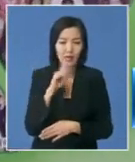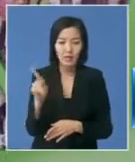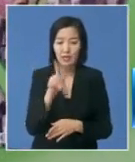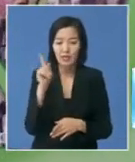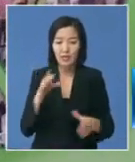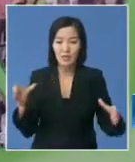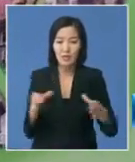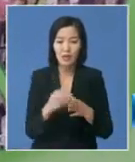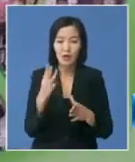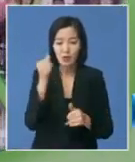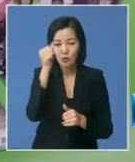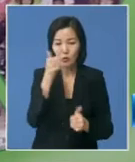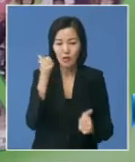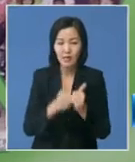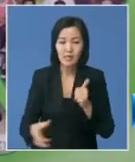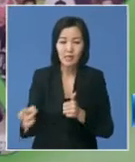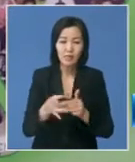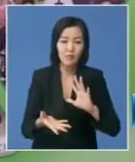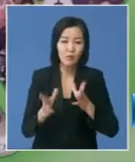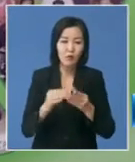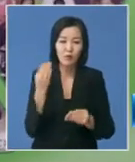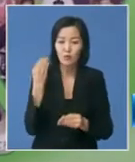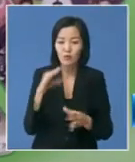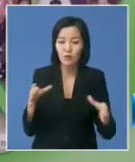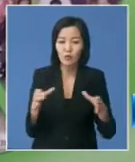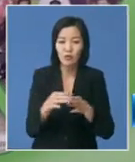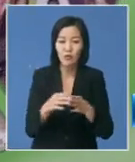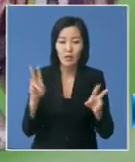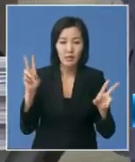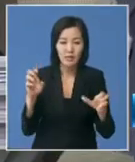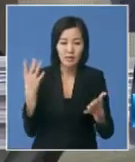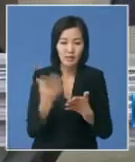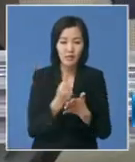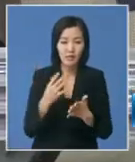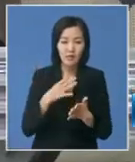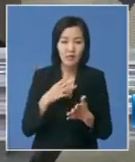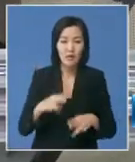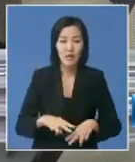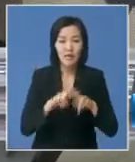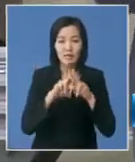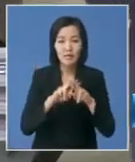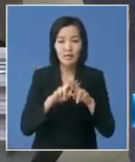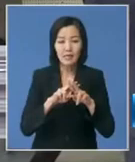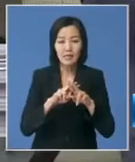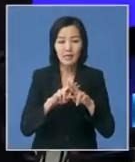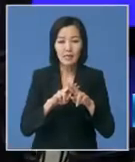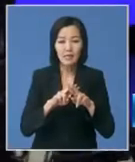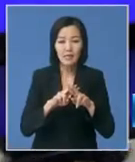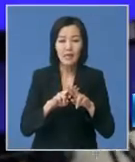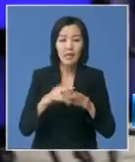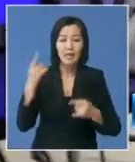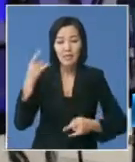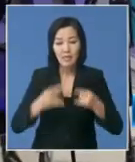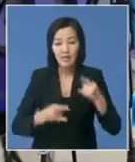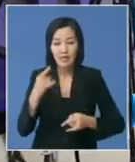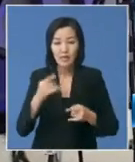Соның арқасында 3 жыл қатарынан республика бойынша үздік штаб номинациясын жеңіп алдық. Астаналық қонақтар қаламыстыған қауымның тыныс тірлігімен